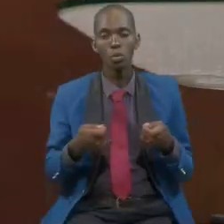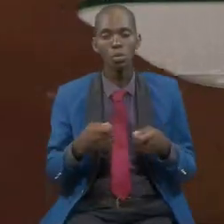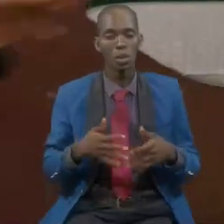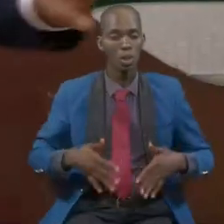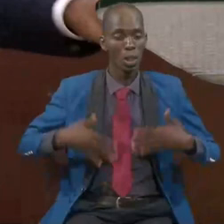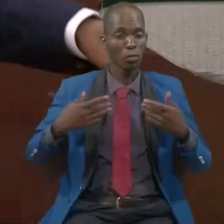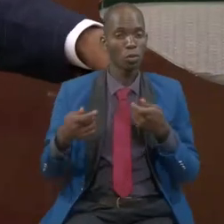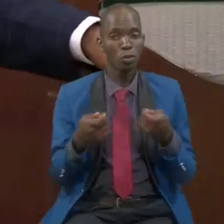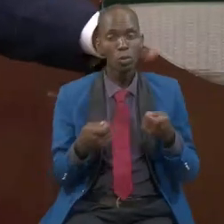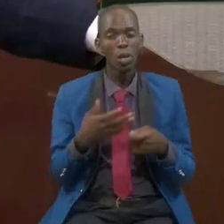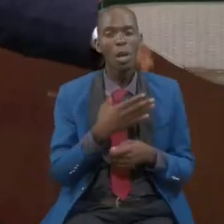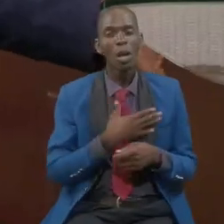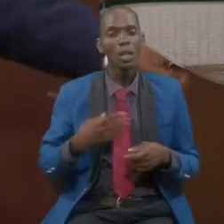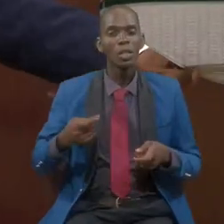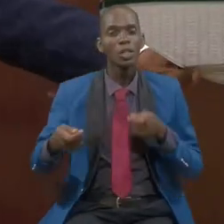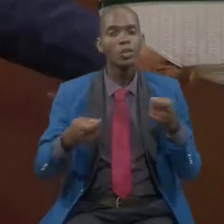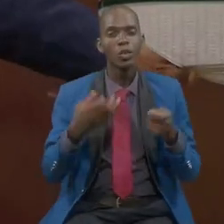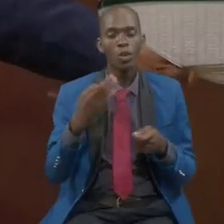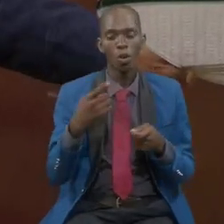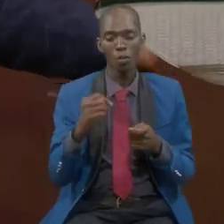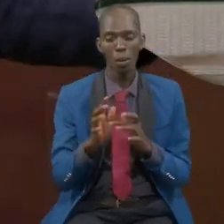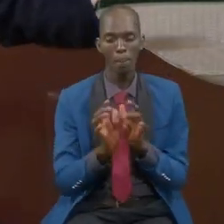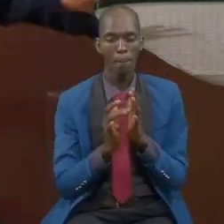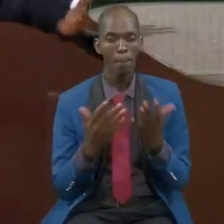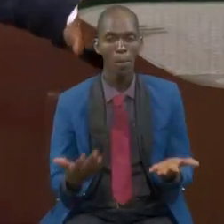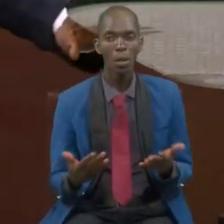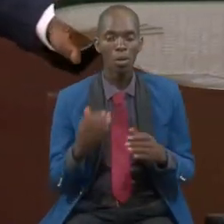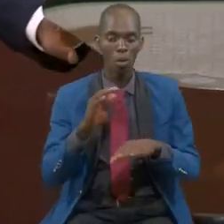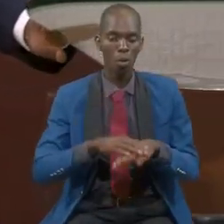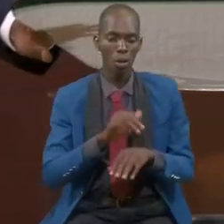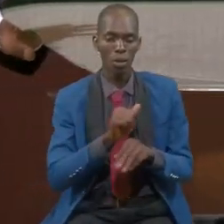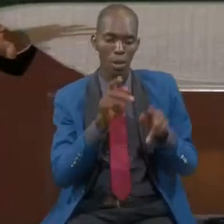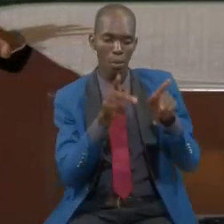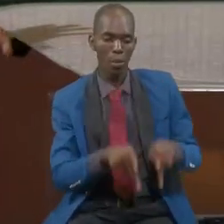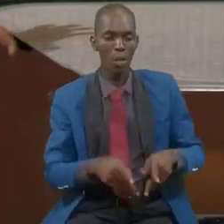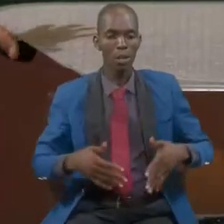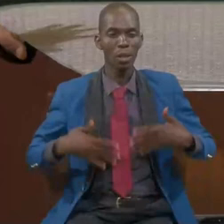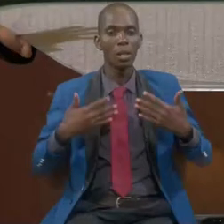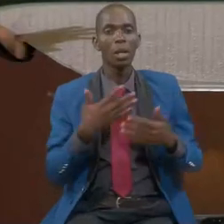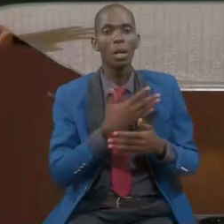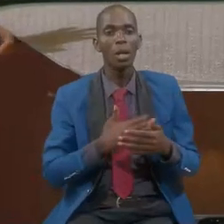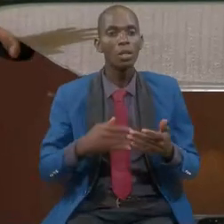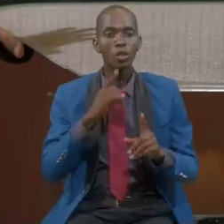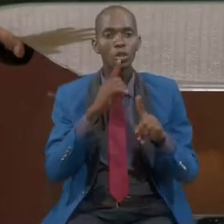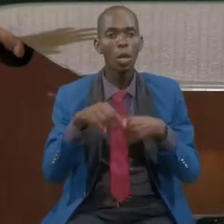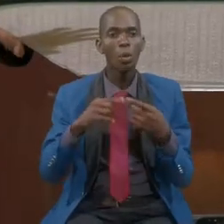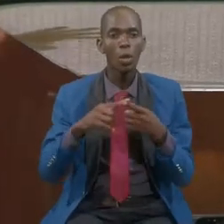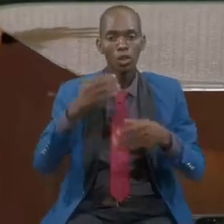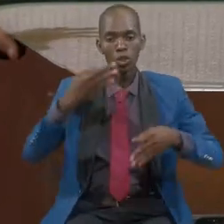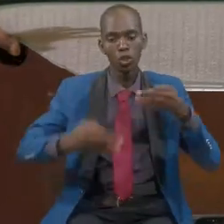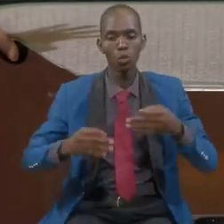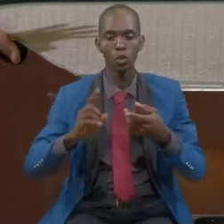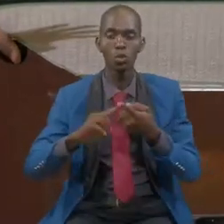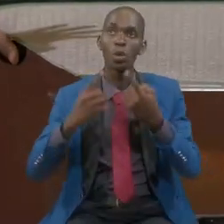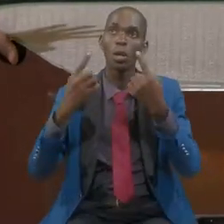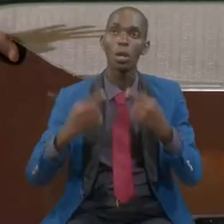de la vie contrôlée par l'esprit, la vie contrôlée, le contrôle des esprits sur la vie de quelqu'un. Il a parlé du jugement à